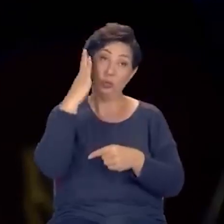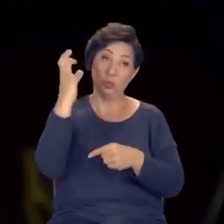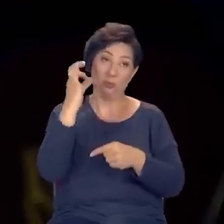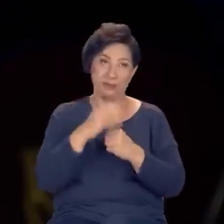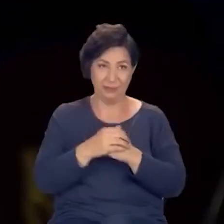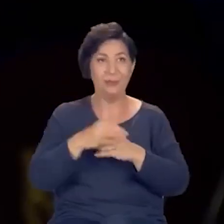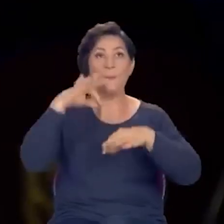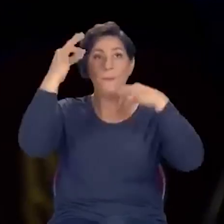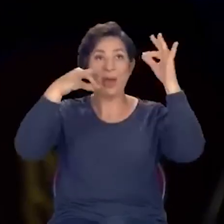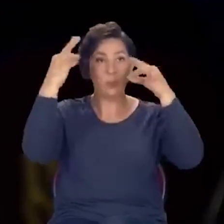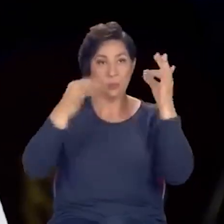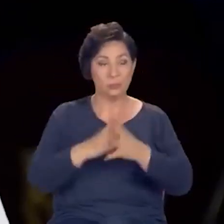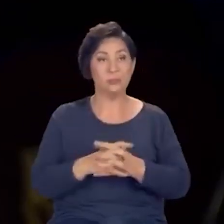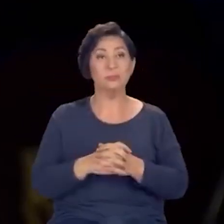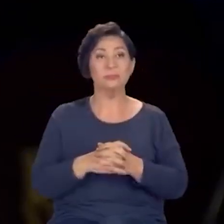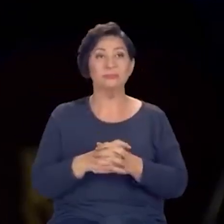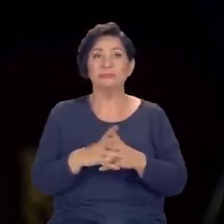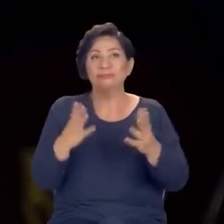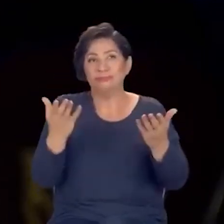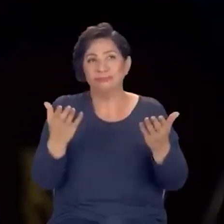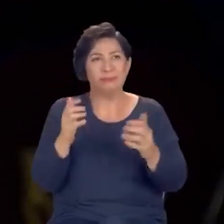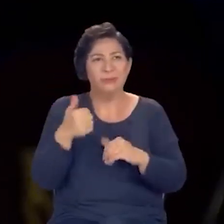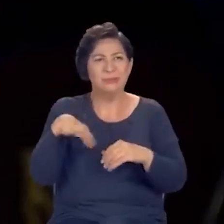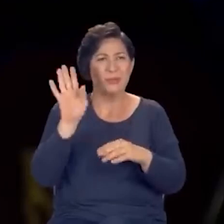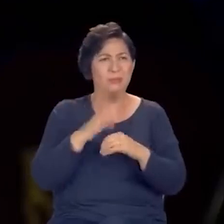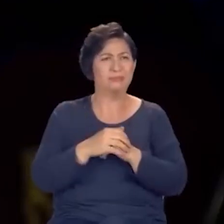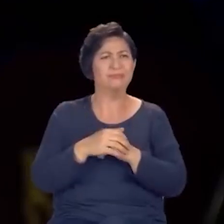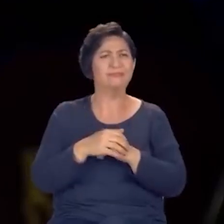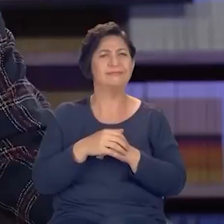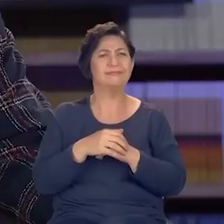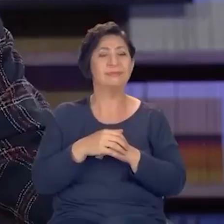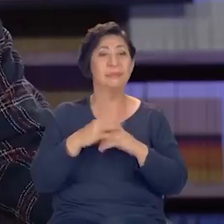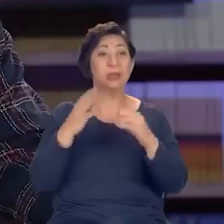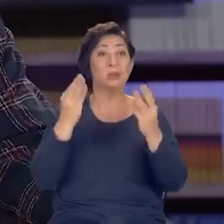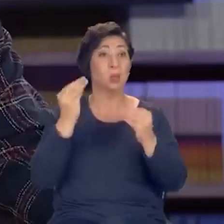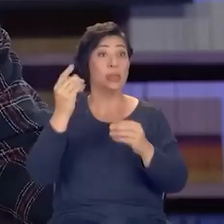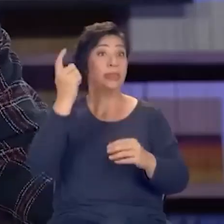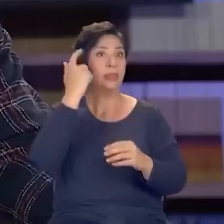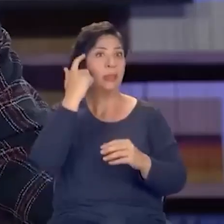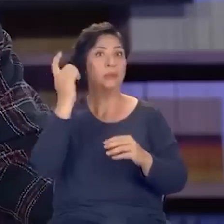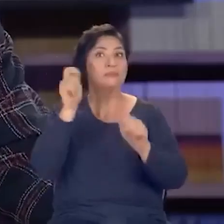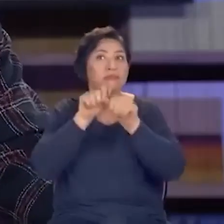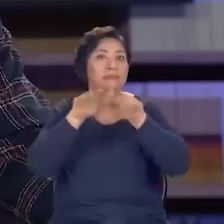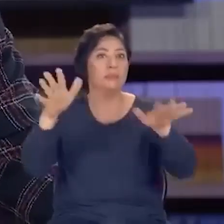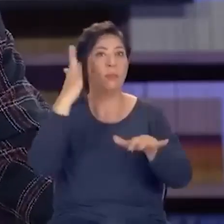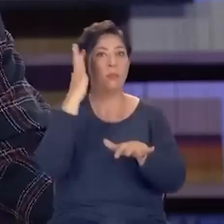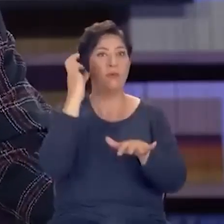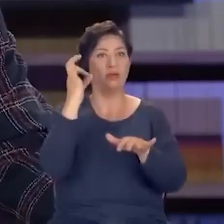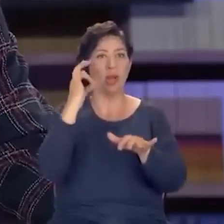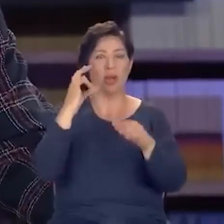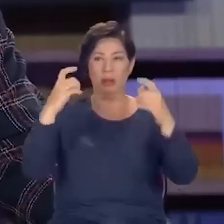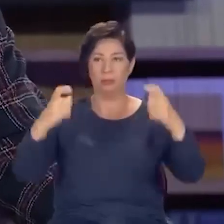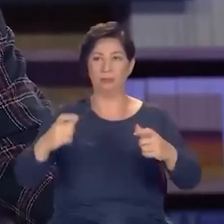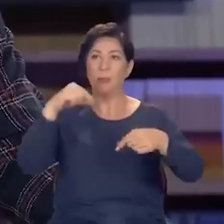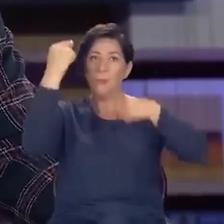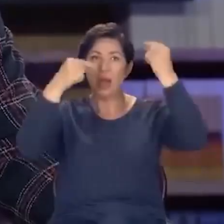makyörsünüz, öyle belki size sevmiyorsunuzdur öyle denmesini. Hiç önemsemiyorum. Aynı zamanda çok tanınan bir insansınız, yani profesyonel camiada